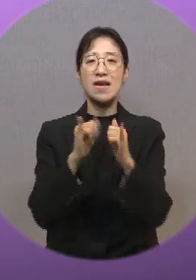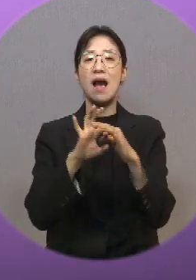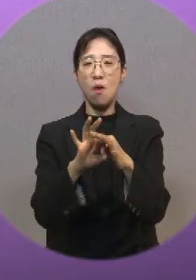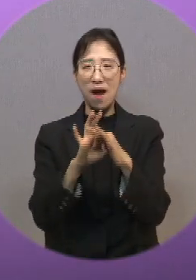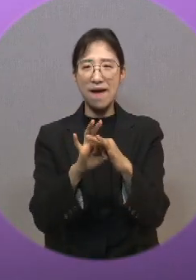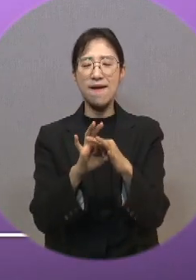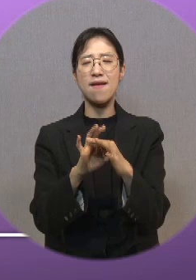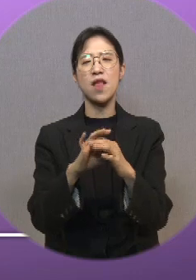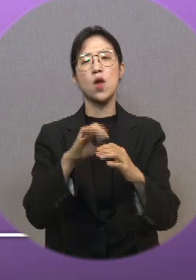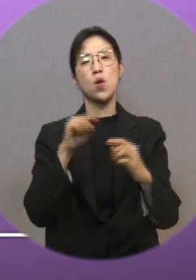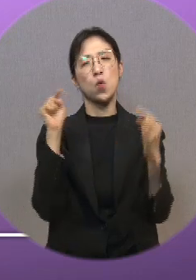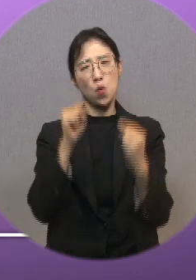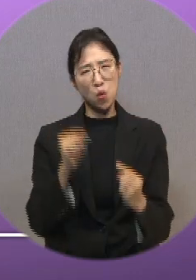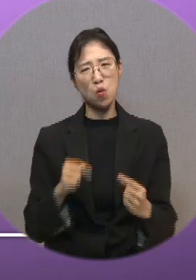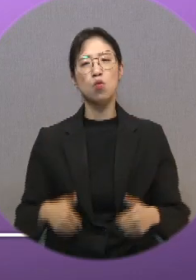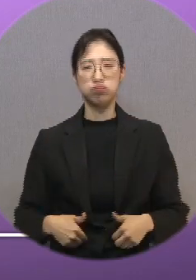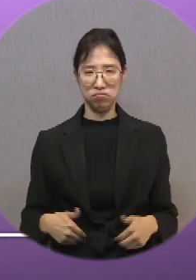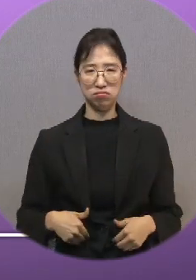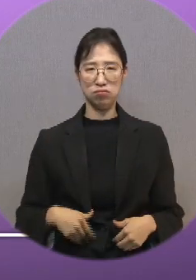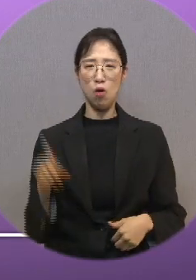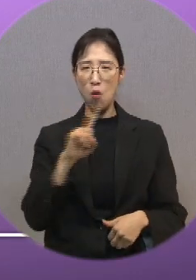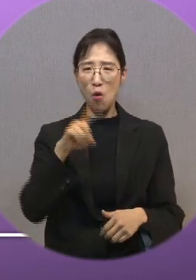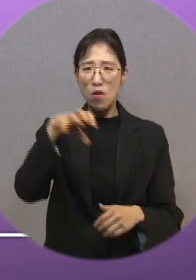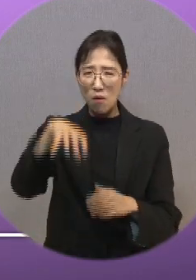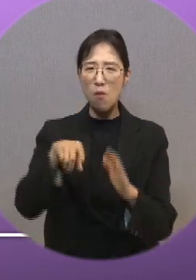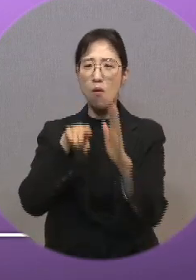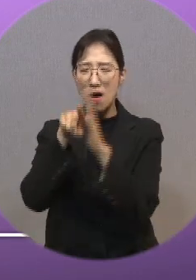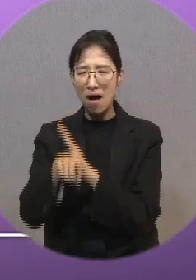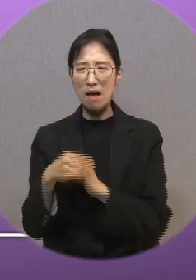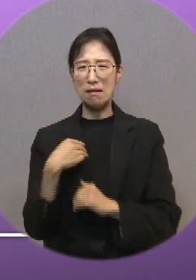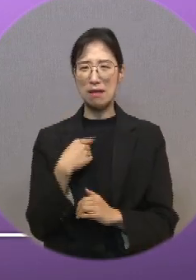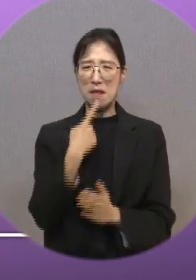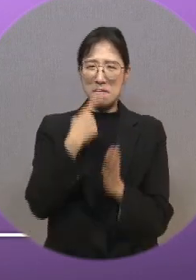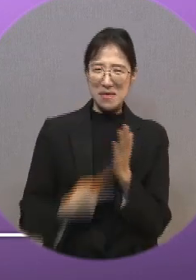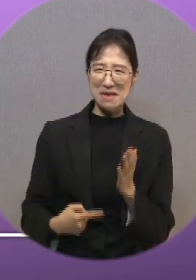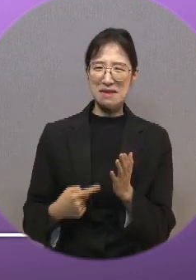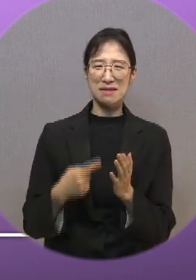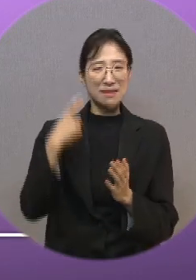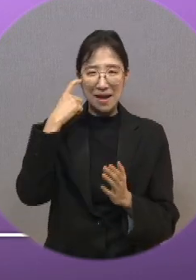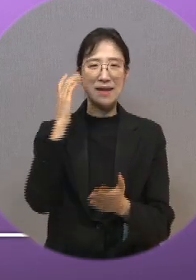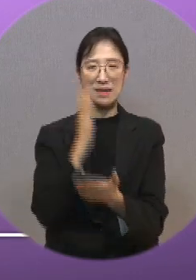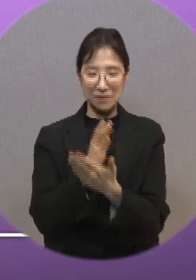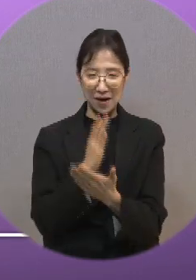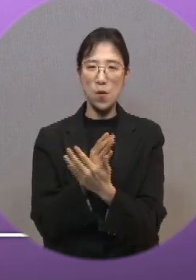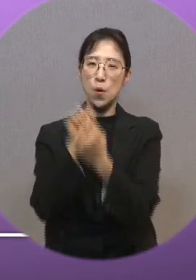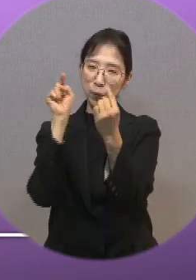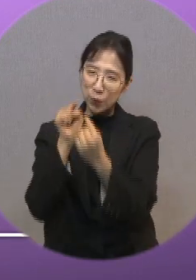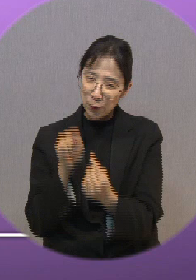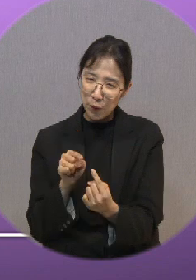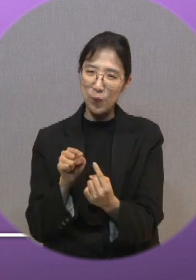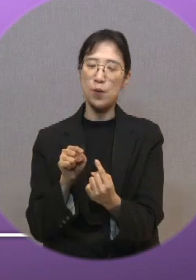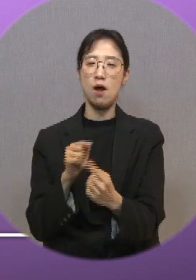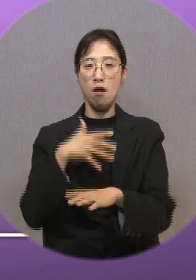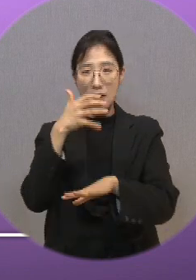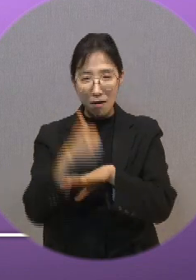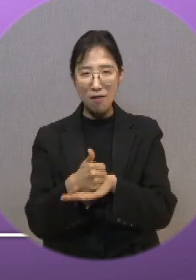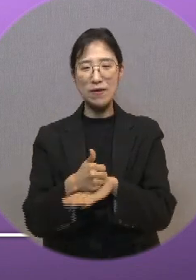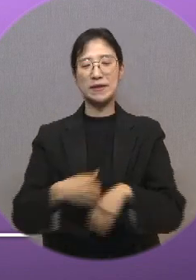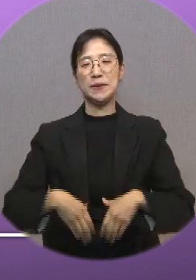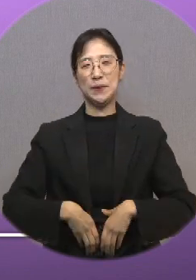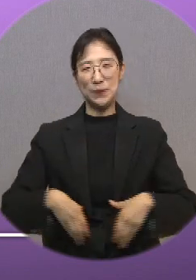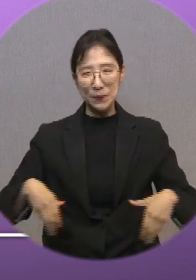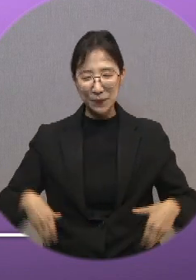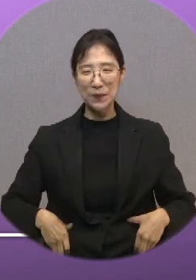소통할 수 있는 이게 어디를 가든지 간에 피해의식 갖지 말고 소통하고 그러면